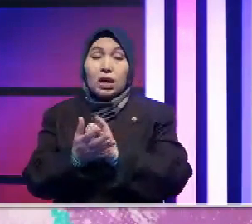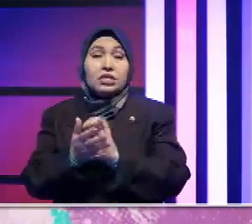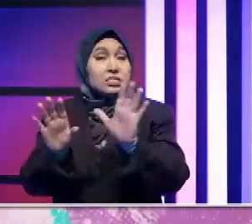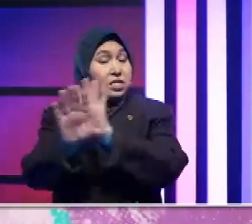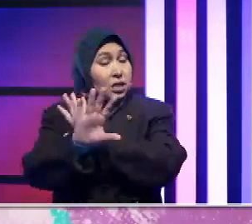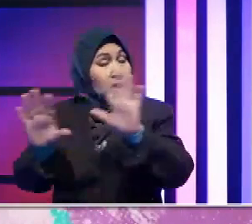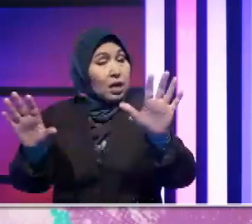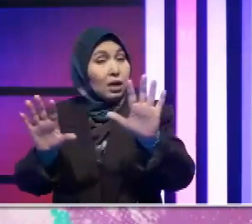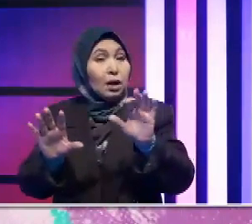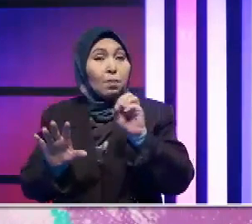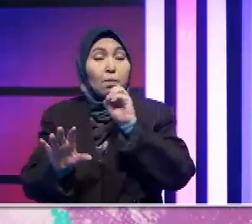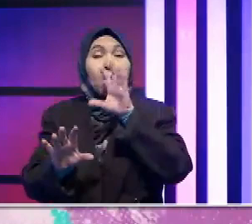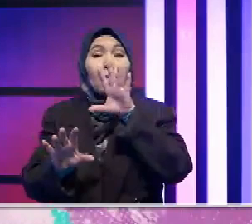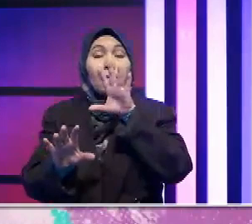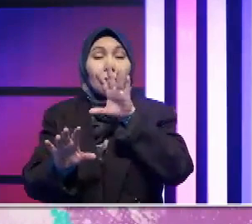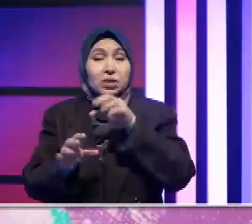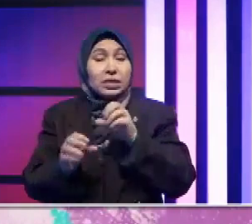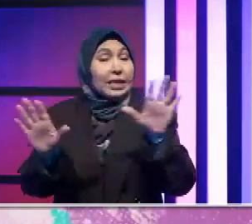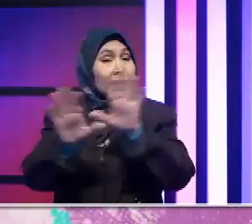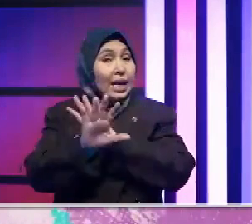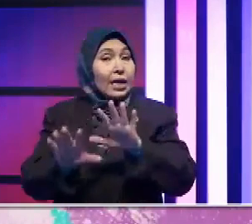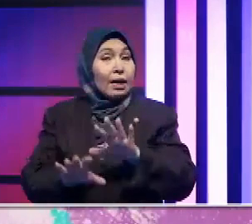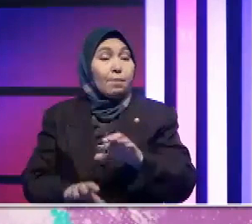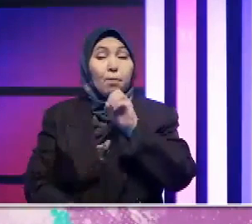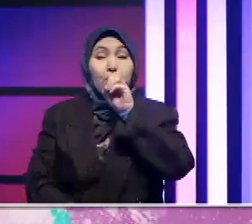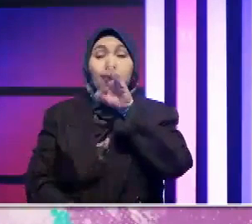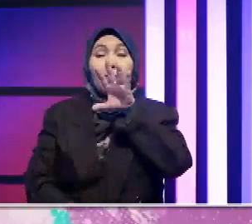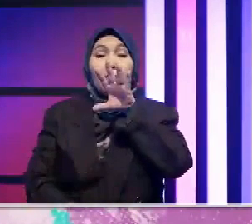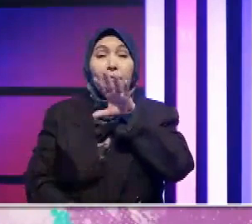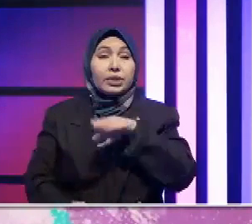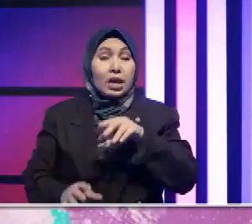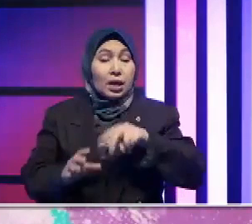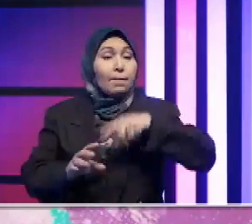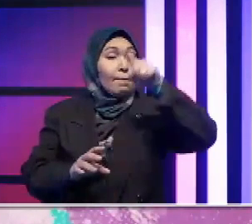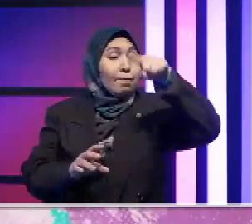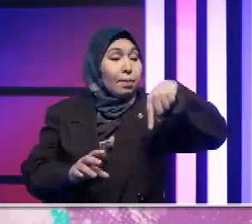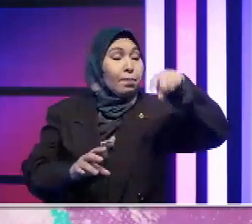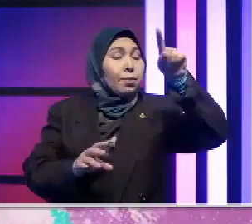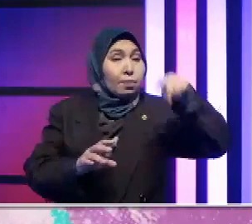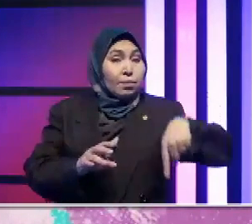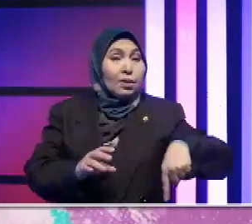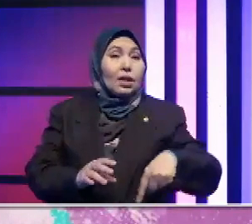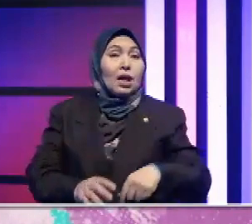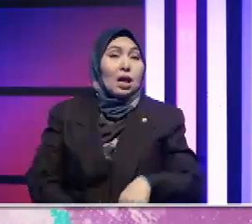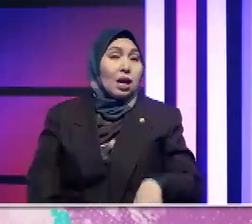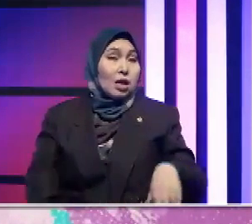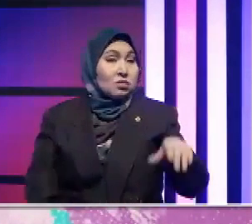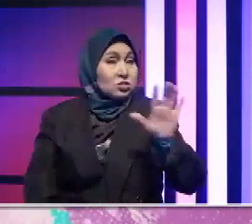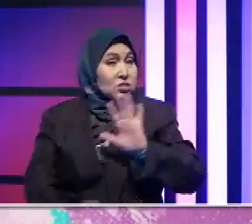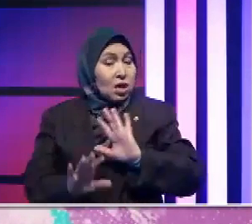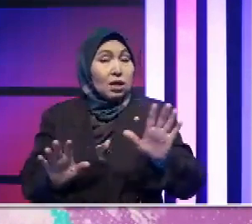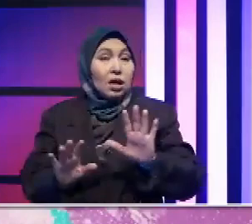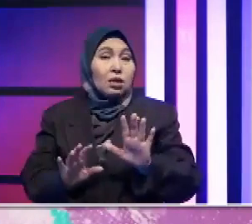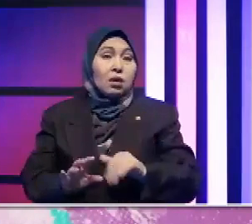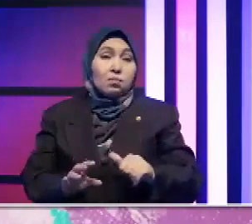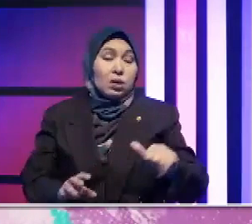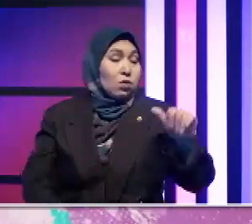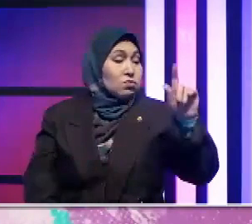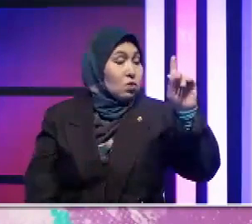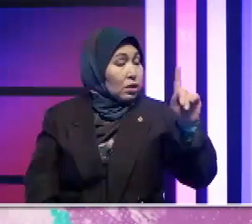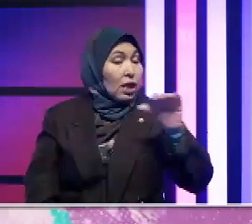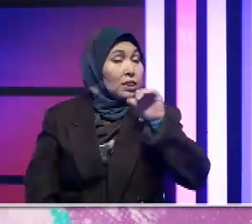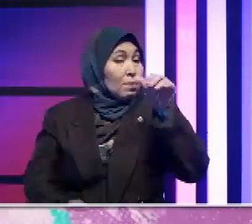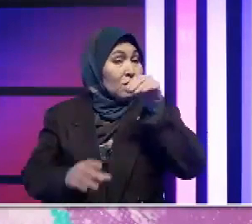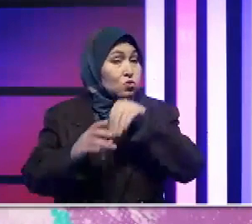gejangan meletup pejabat lu jangan meletup ataupun jangan meletus Apakah kola-kola jangan sebab botak termasuk huruf